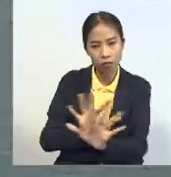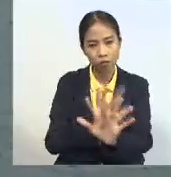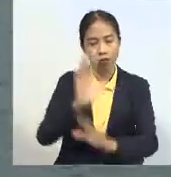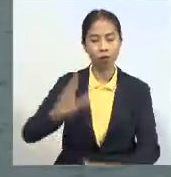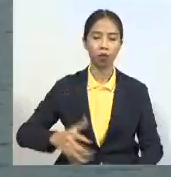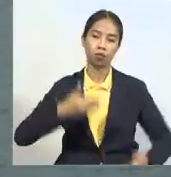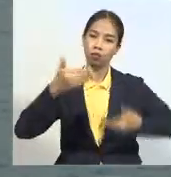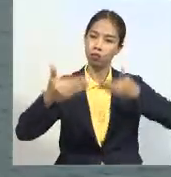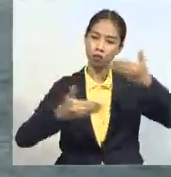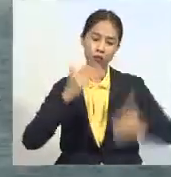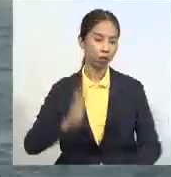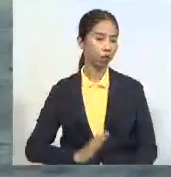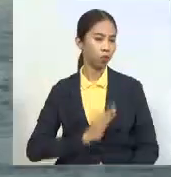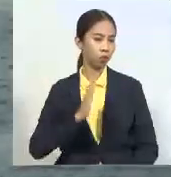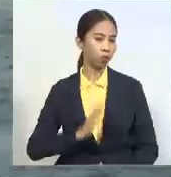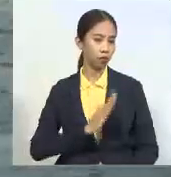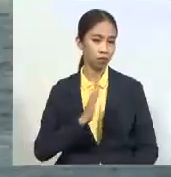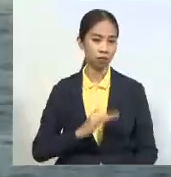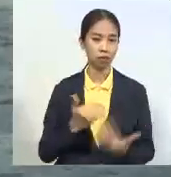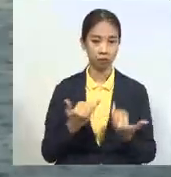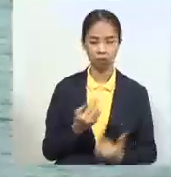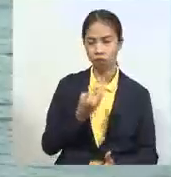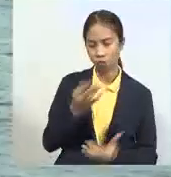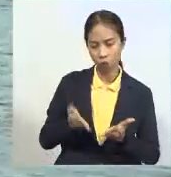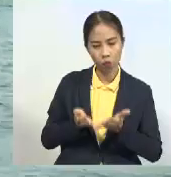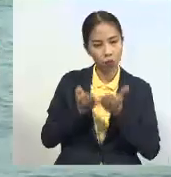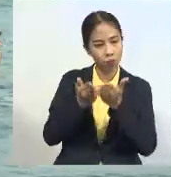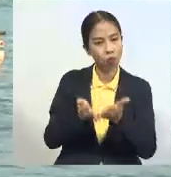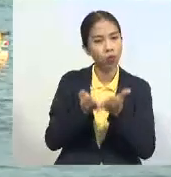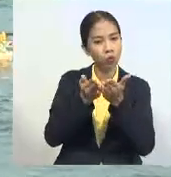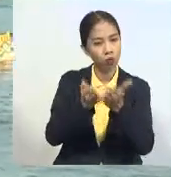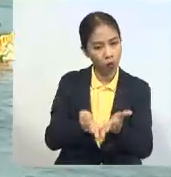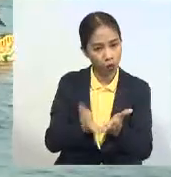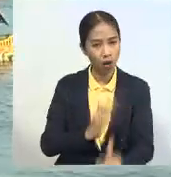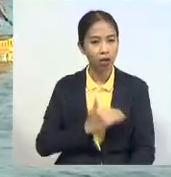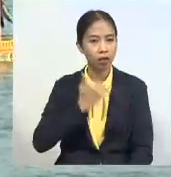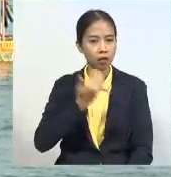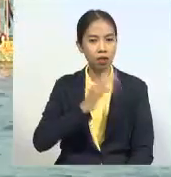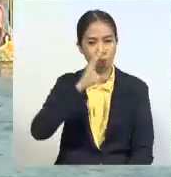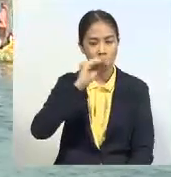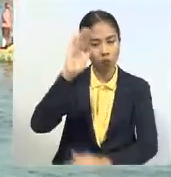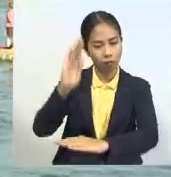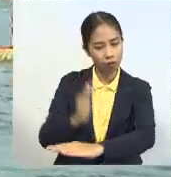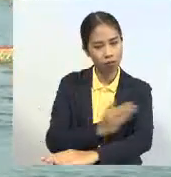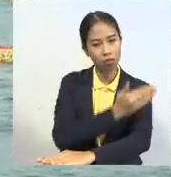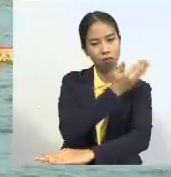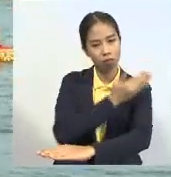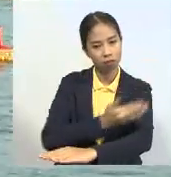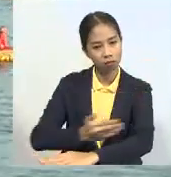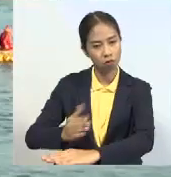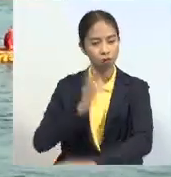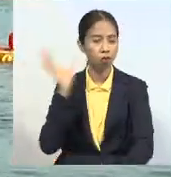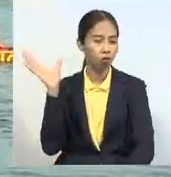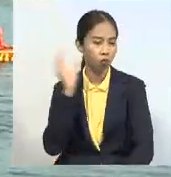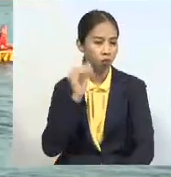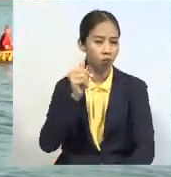เกียรติชมความวิจิตรการตาของเรือพระที่นั่งเสียงกับเหเรือที่มีความไพเราะซึ่งสะท้อนให้เห็